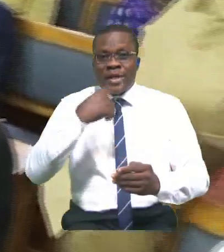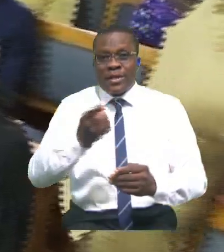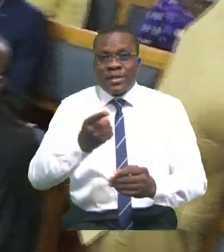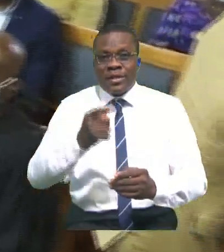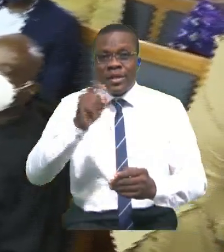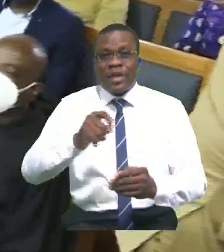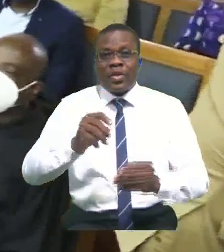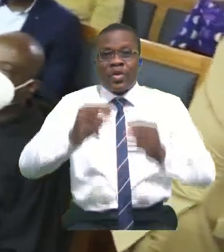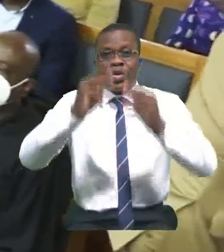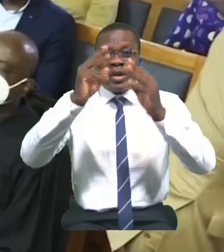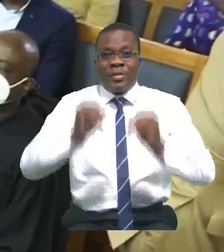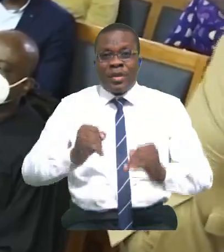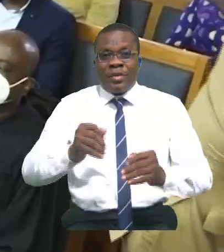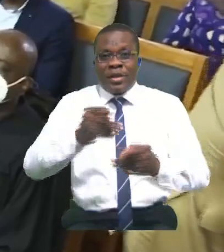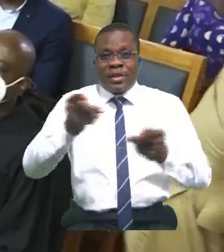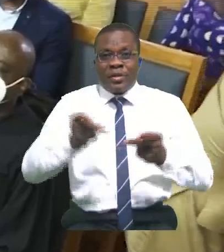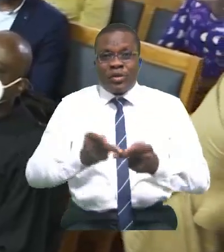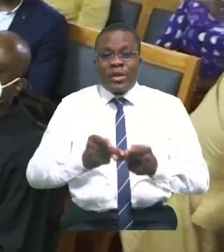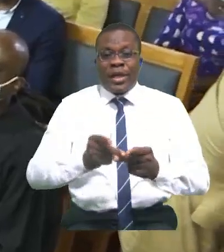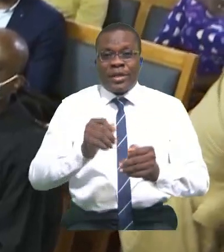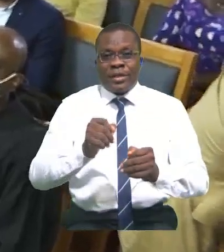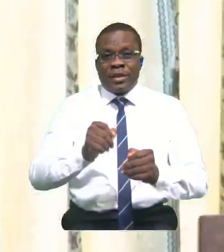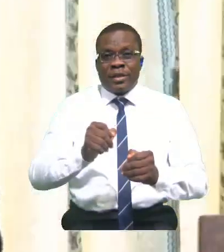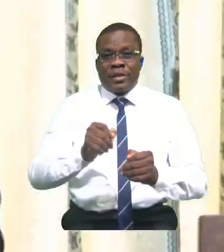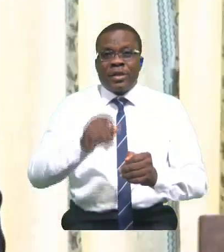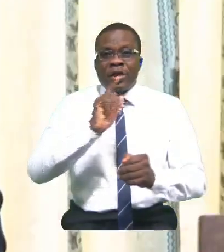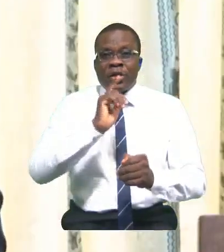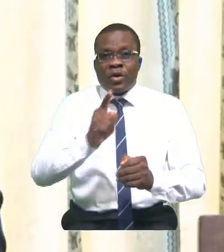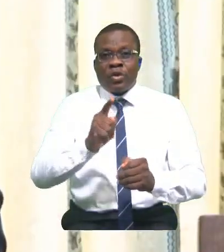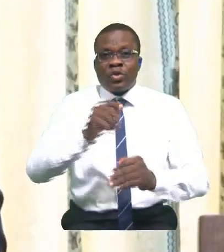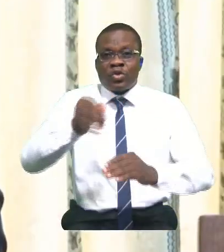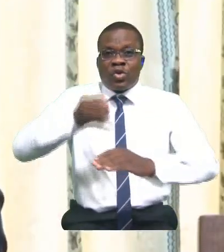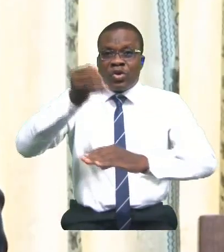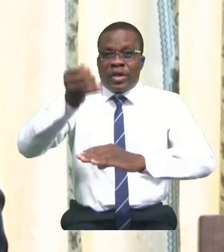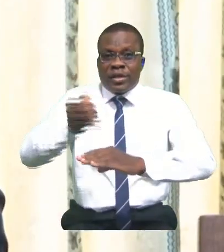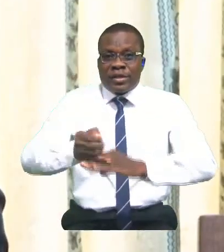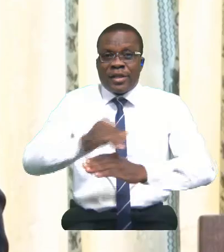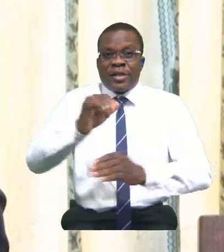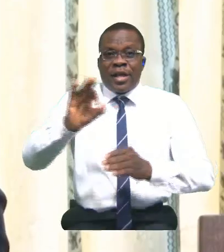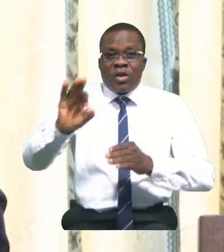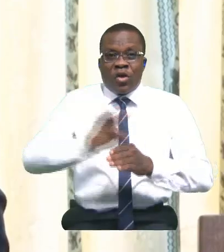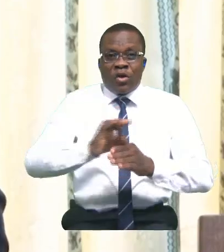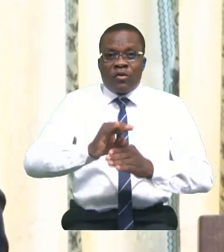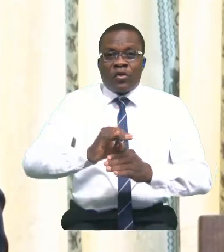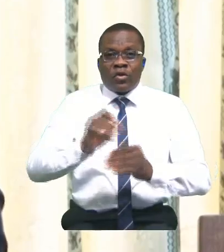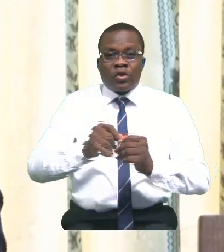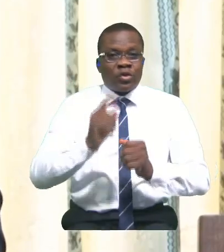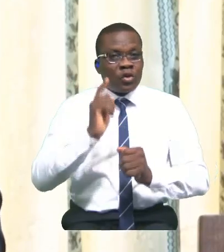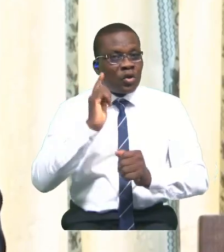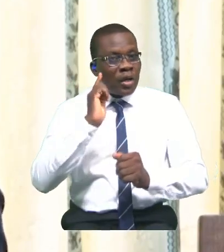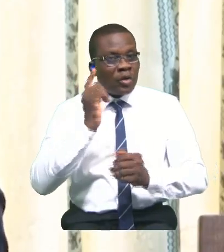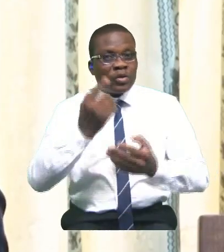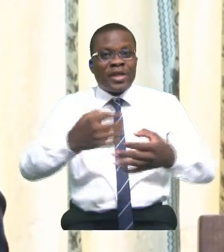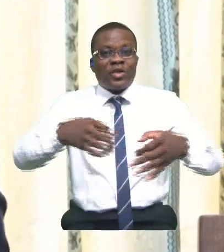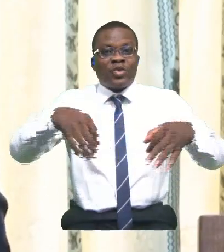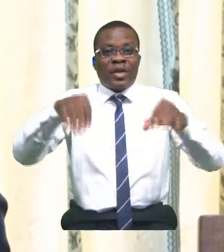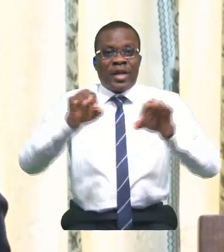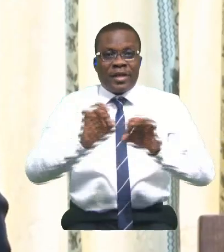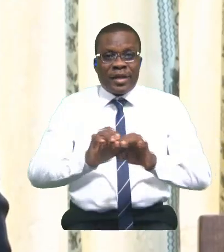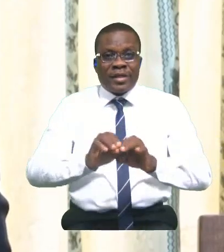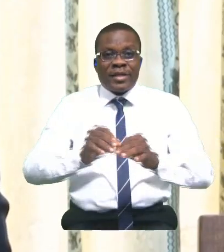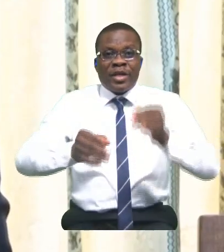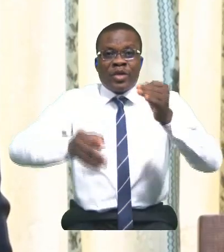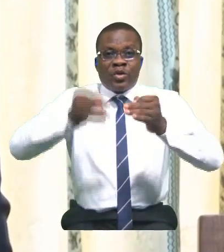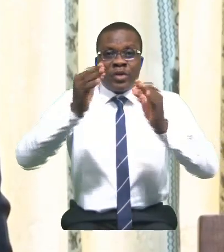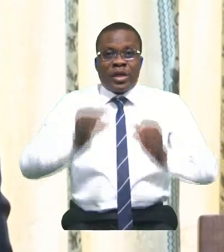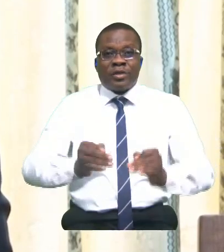magistrats du siège et du parquet sont installés dans leur fonction en audience solennelle de la jurdiction